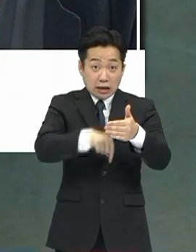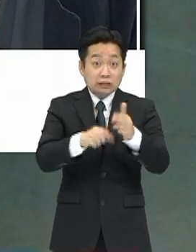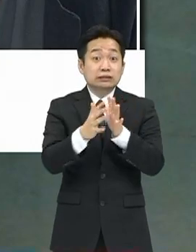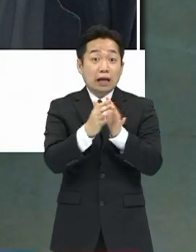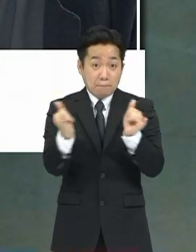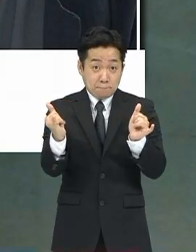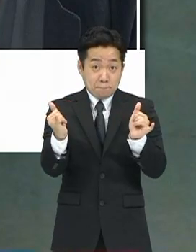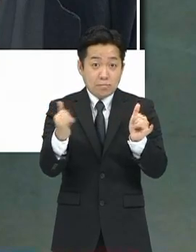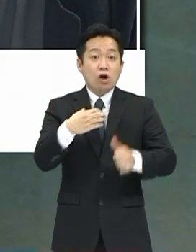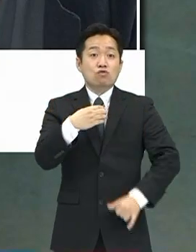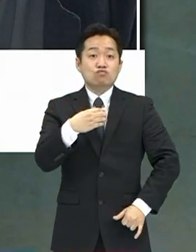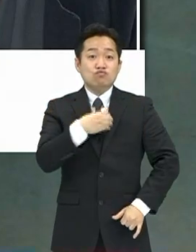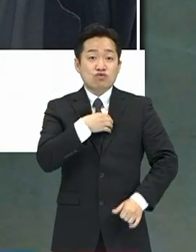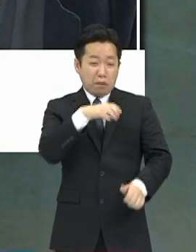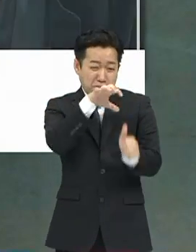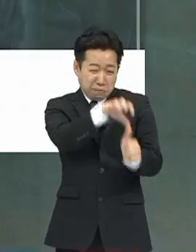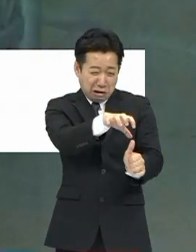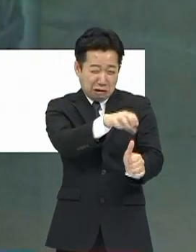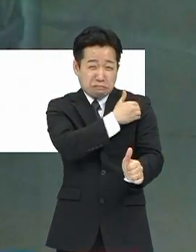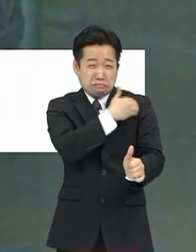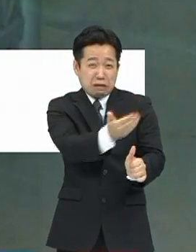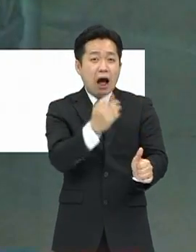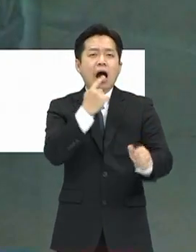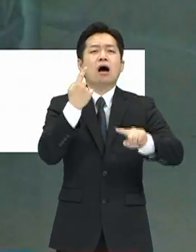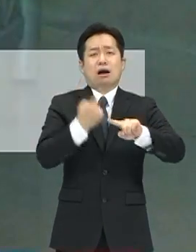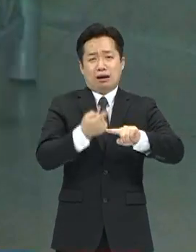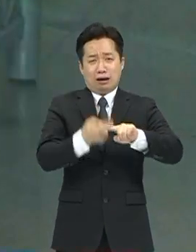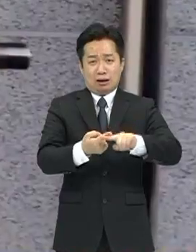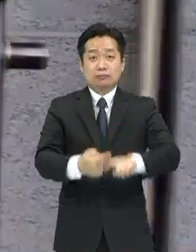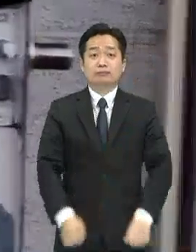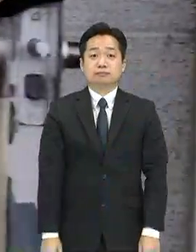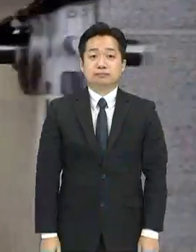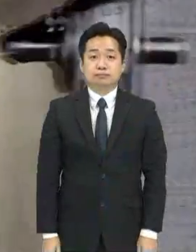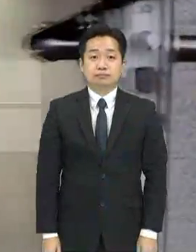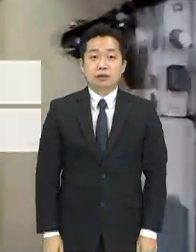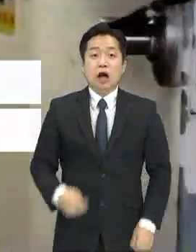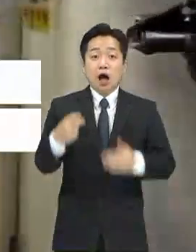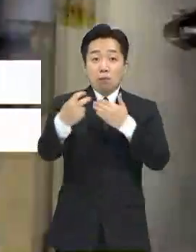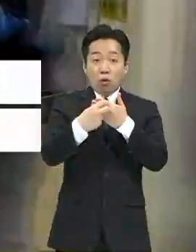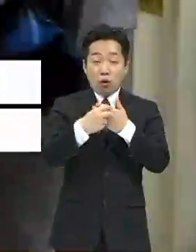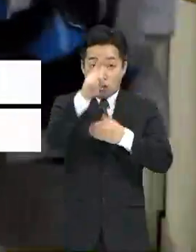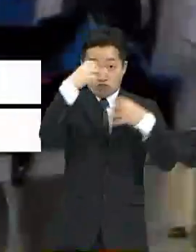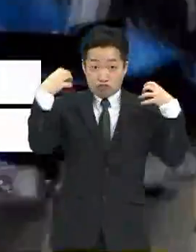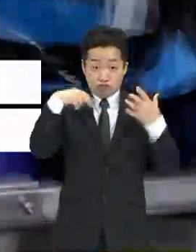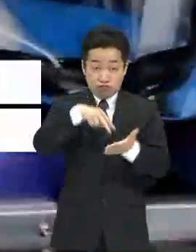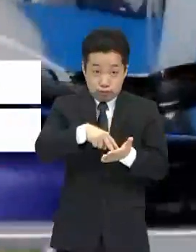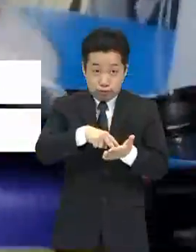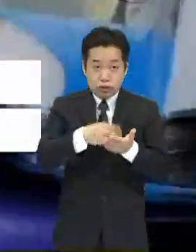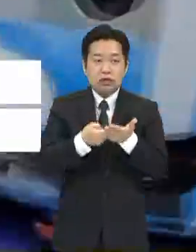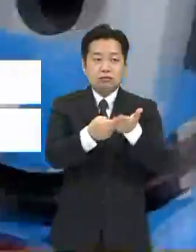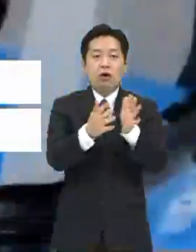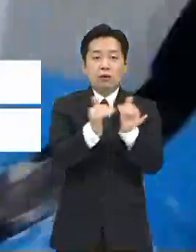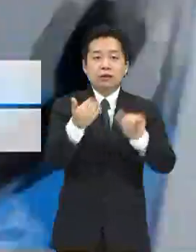사람들을 위험한 상태에서 방치를 하는 거나 마찬가지입니다. 보건당국은 입원 환자들을